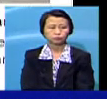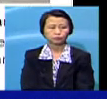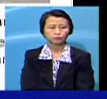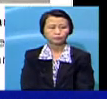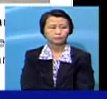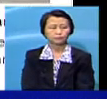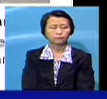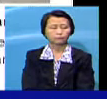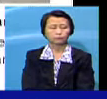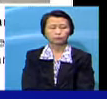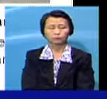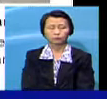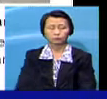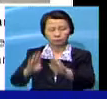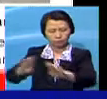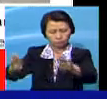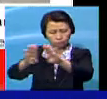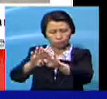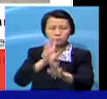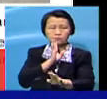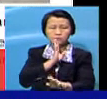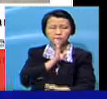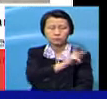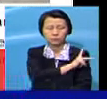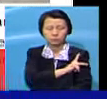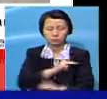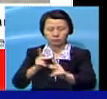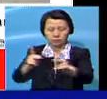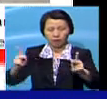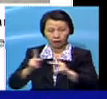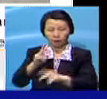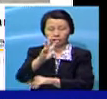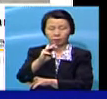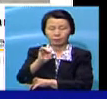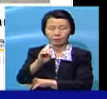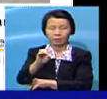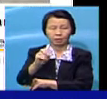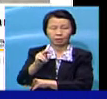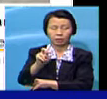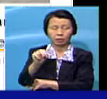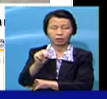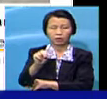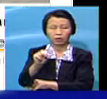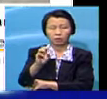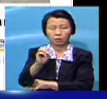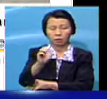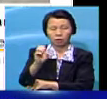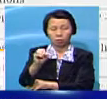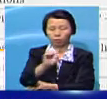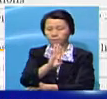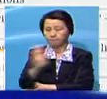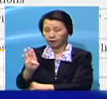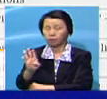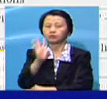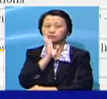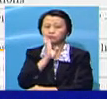itu portal itu memetik kenyataan komander kawasan Min Danau Barat mejor jeneral dito galves Jor